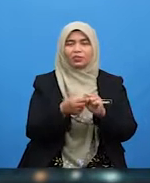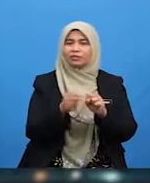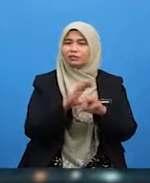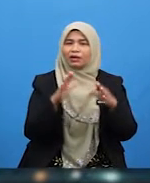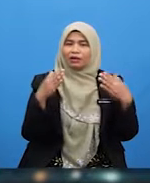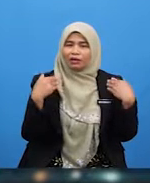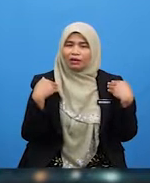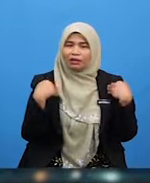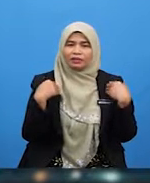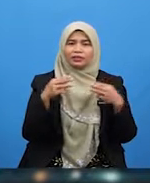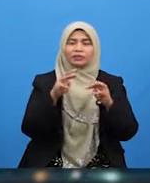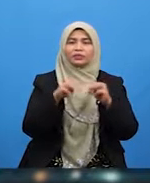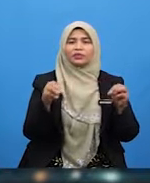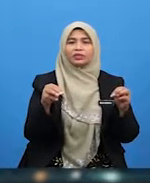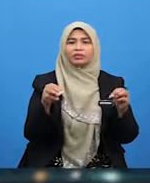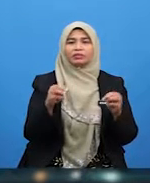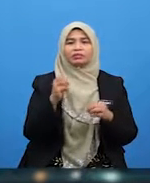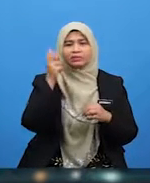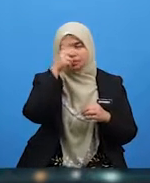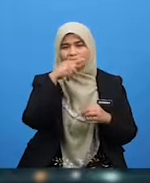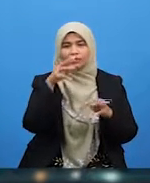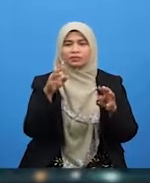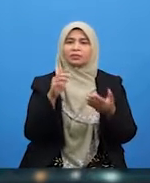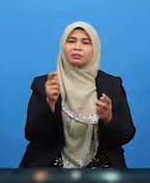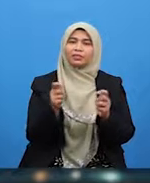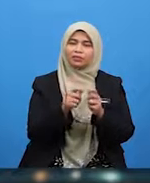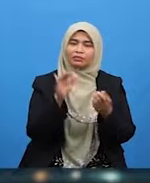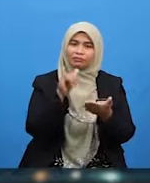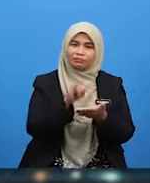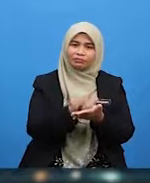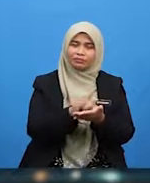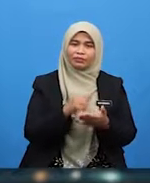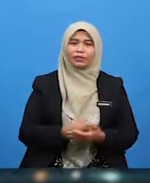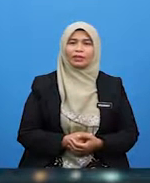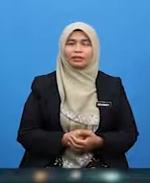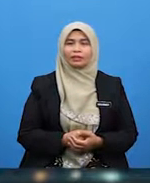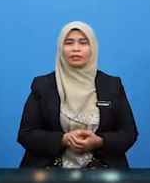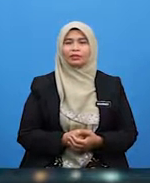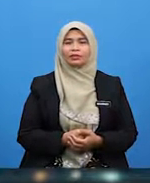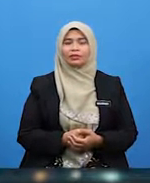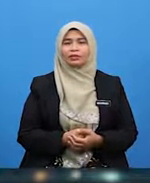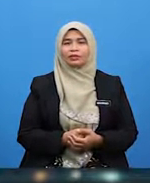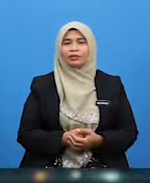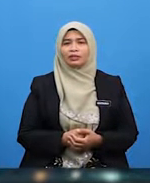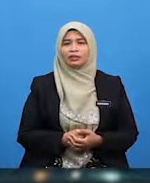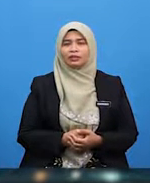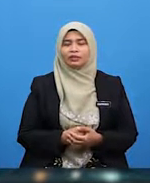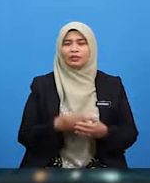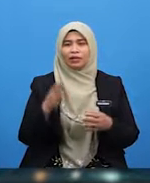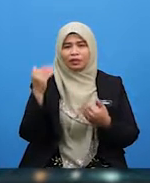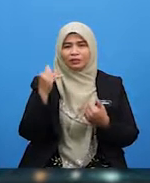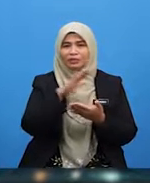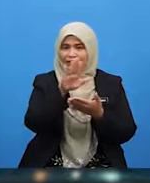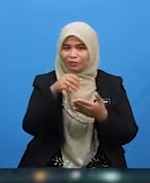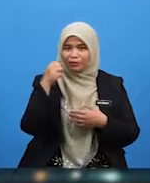kalangan murid-murid semua berperilaku sebegini. Penerangan ustazah tentang jahil akidah dan akhlak dapat difahami dengan baik